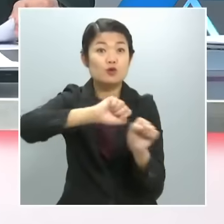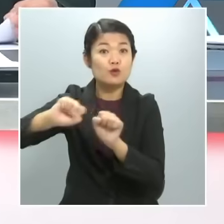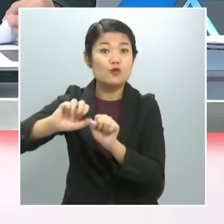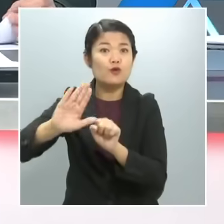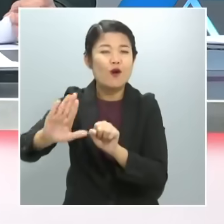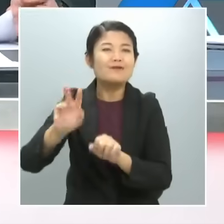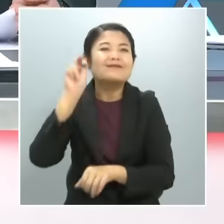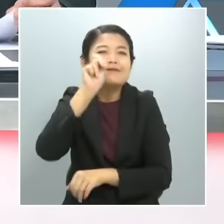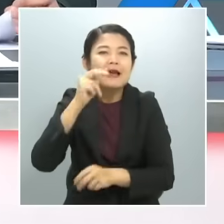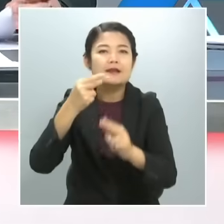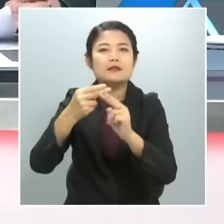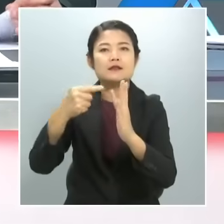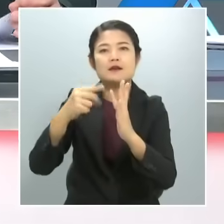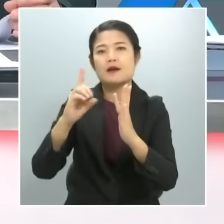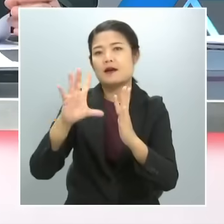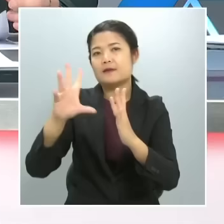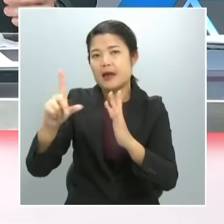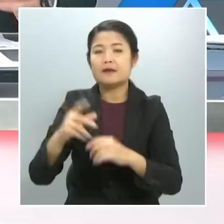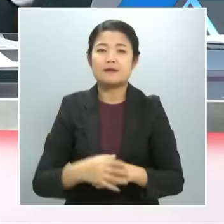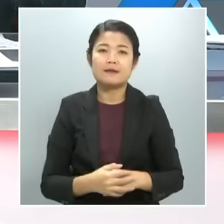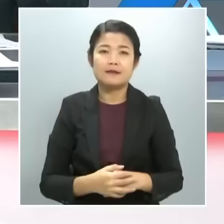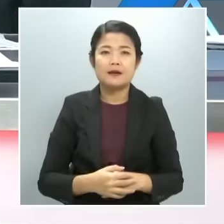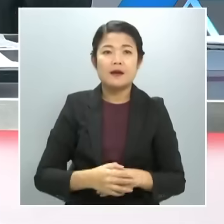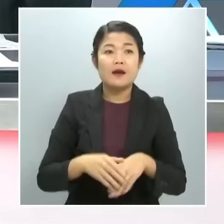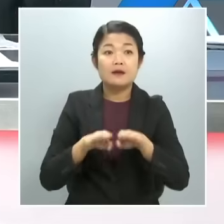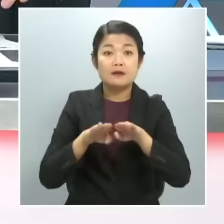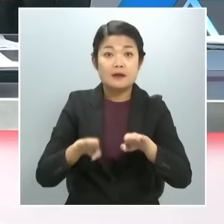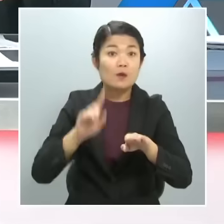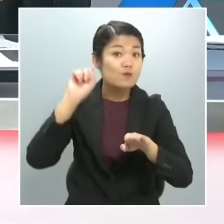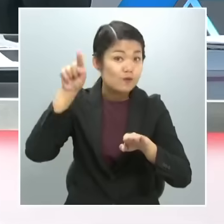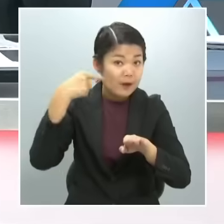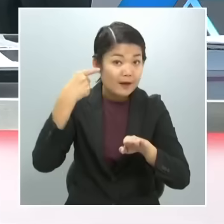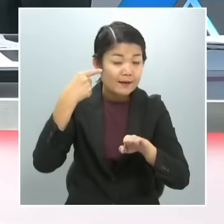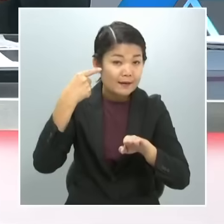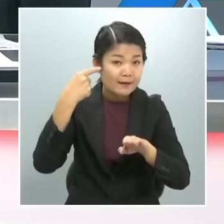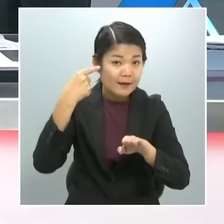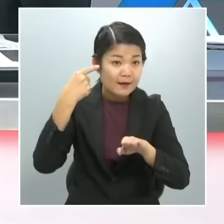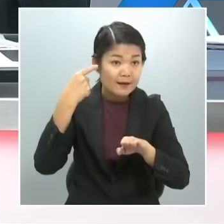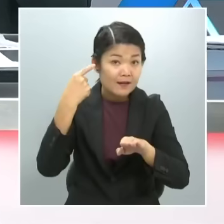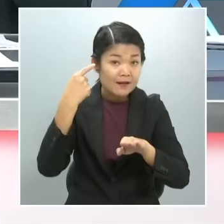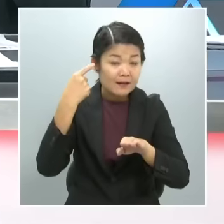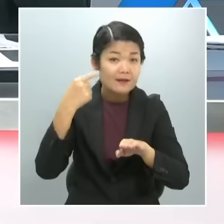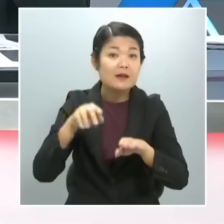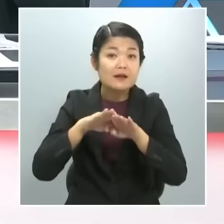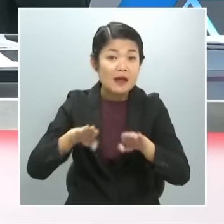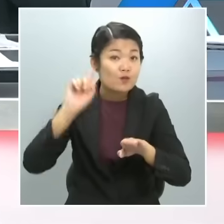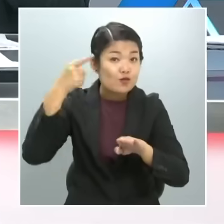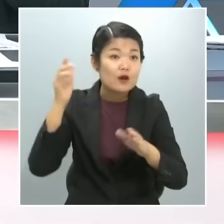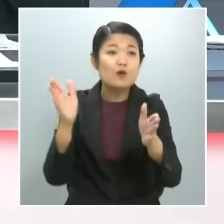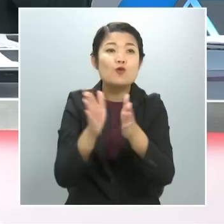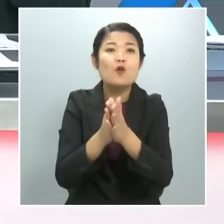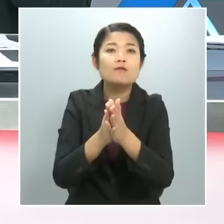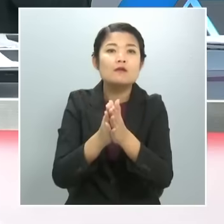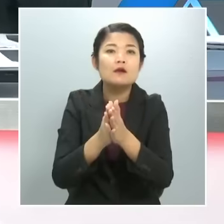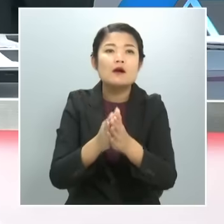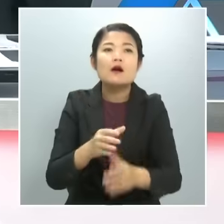เดชนะครับที่ตอนแรกเลยเด็กหญิงคนนึงนะเดี๋ยวท้าความให้ฟังสั้นๆเด็กหญิงคนนึงนะครับคืออยู่กับป้าเอ้อยู่กับย่า